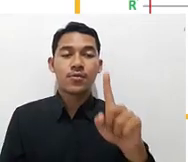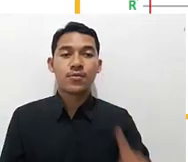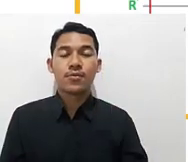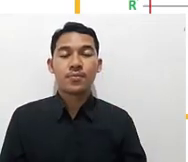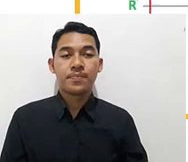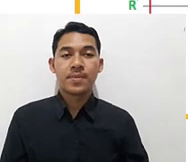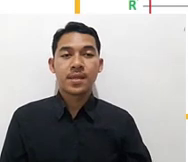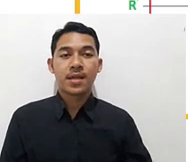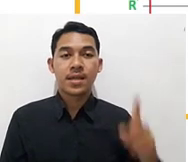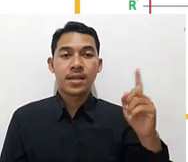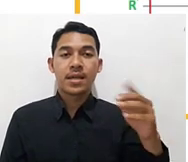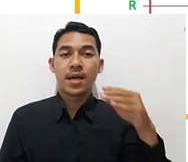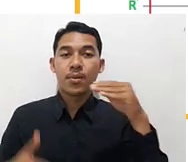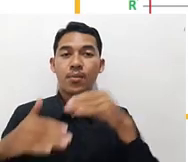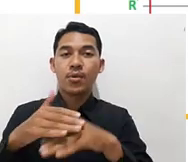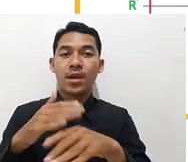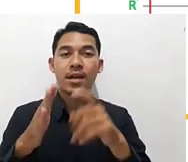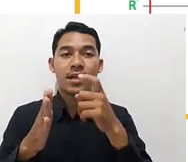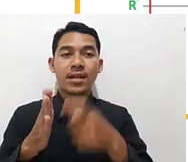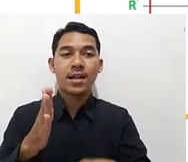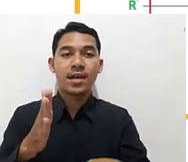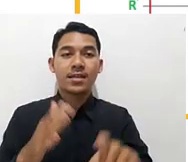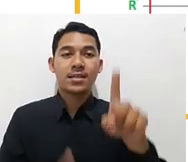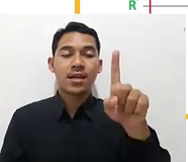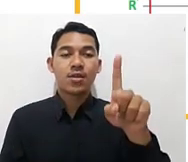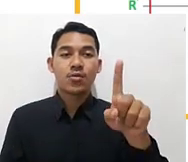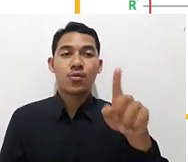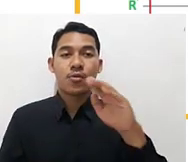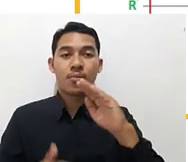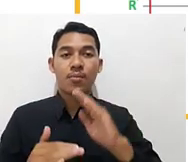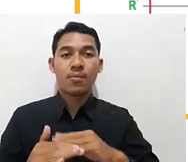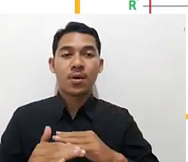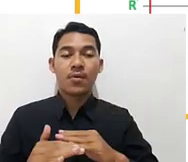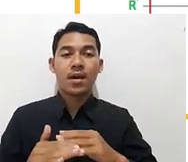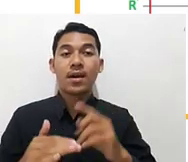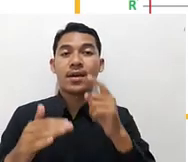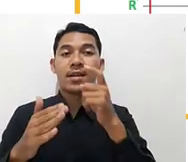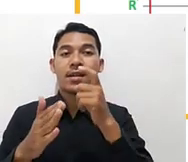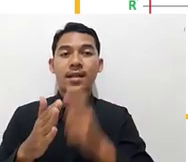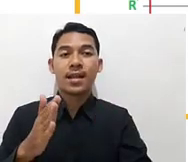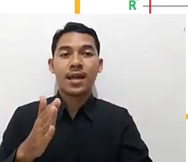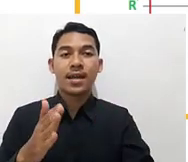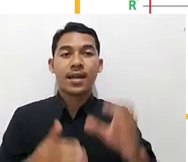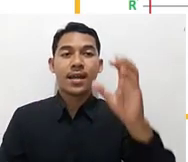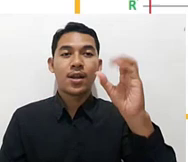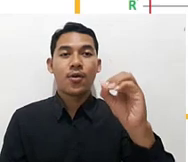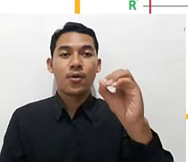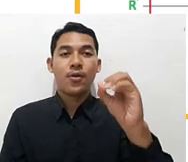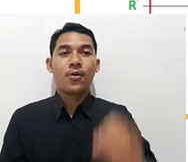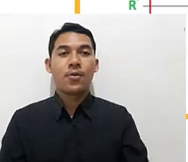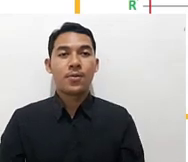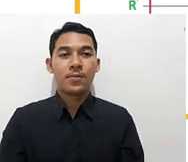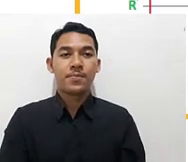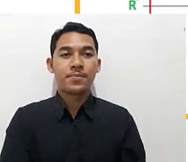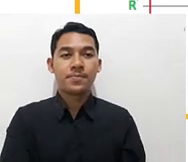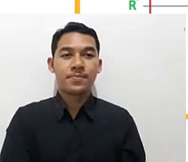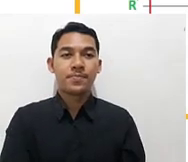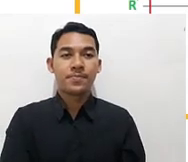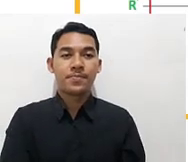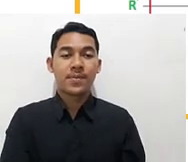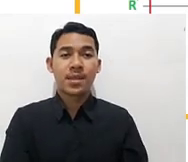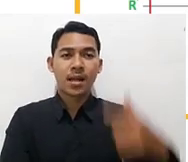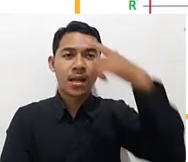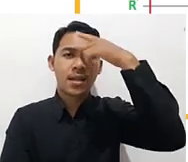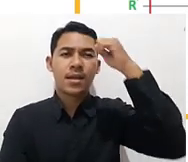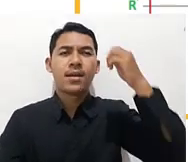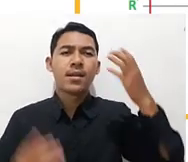dia bakal menghasilkan nilai 1 ya. Sementara yang bawahnya dia bakal menghasilkan nilai 0 gitu tuh. Nah, ya. Jadi karena